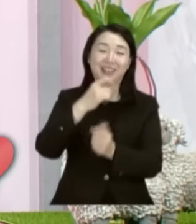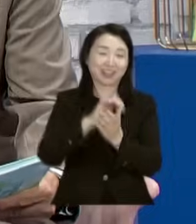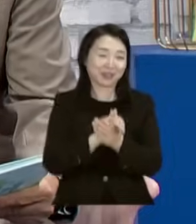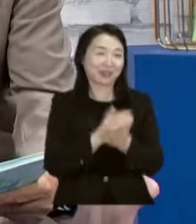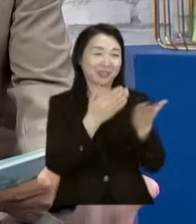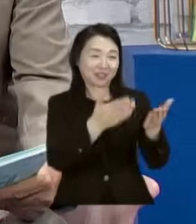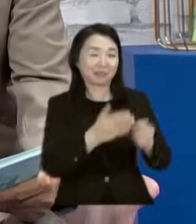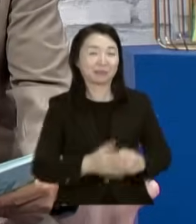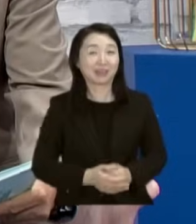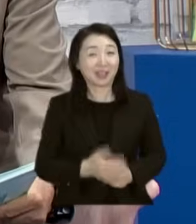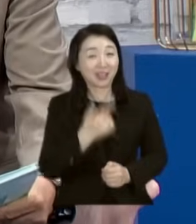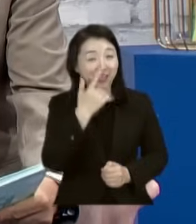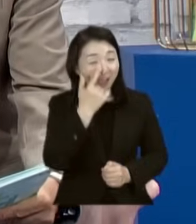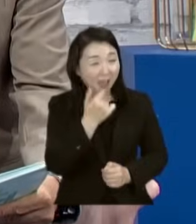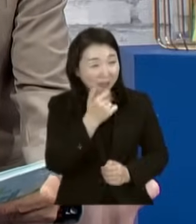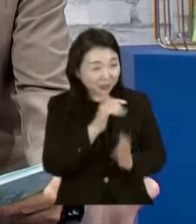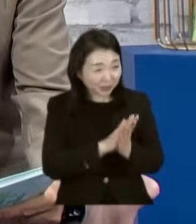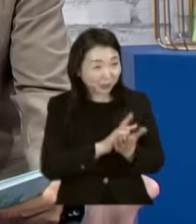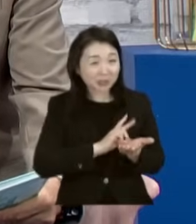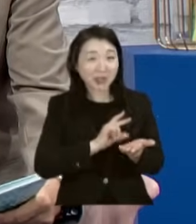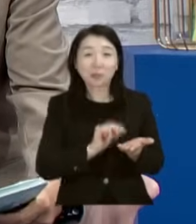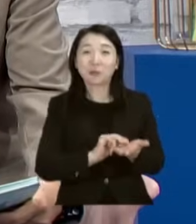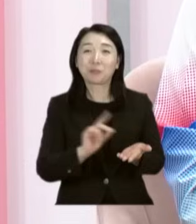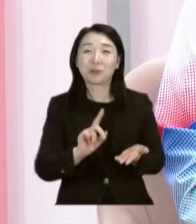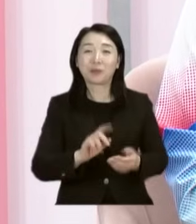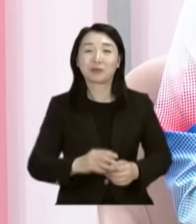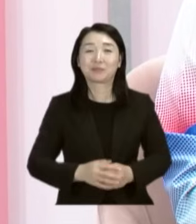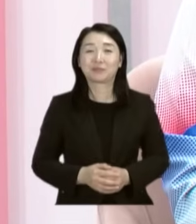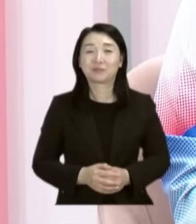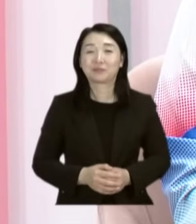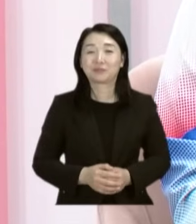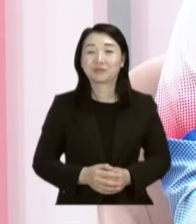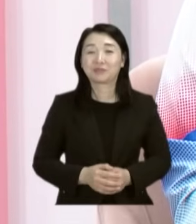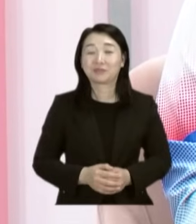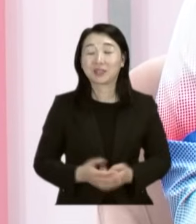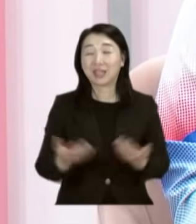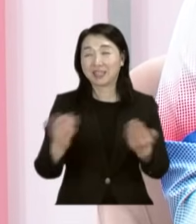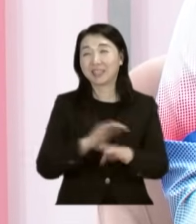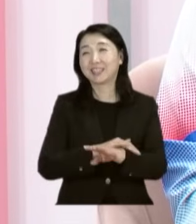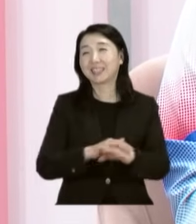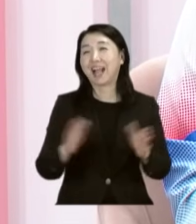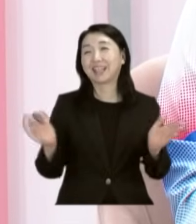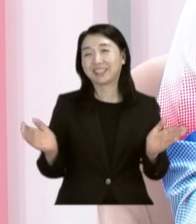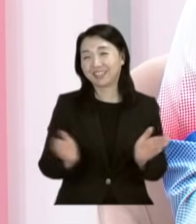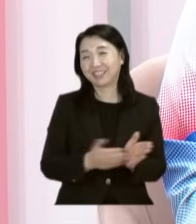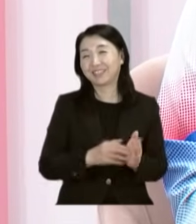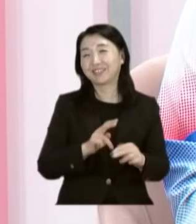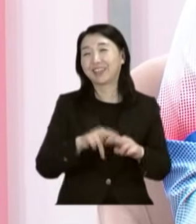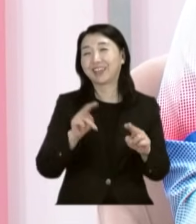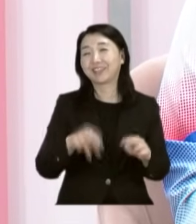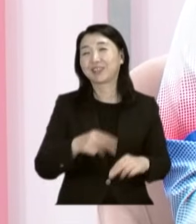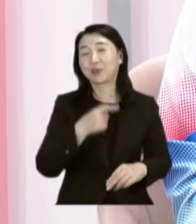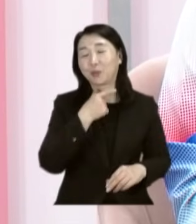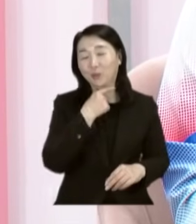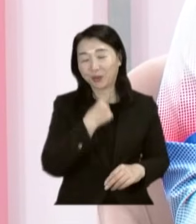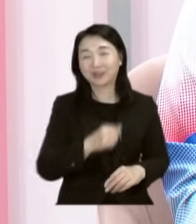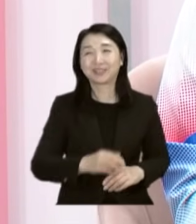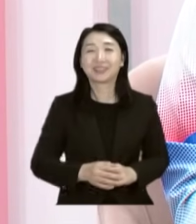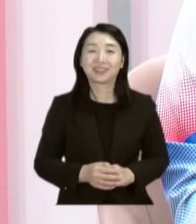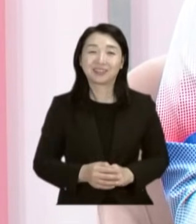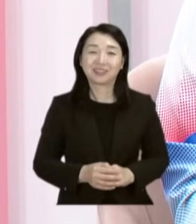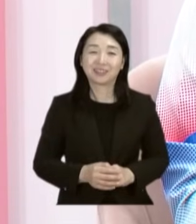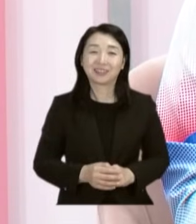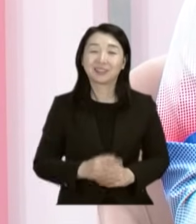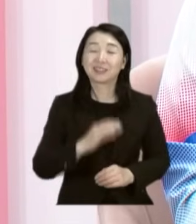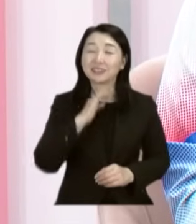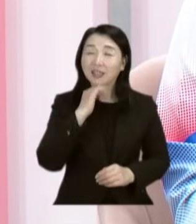우리 아버님의네 저는 그 공직 잘 마무리 하고요 그 이제네 뭐